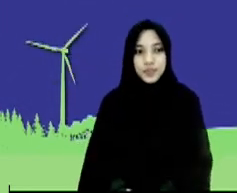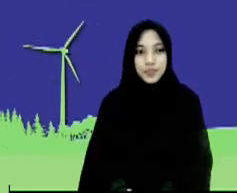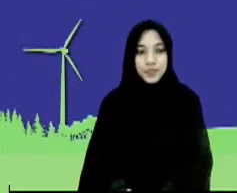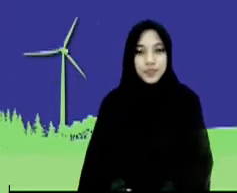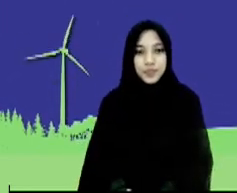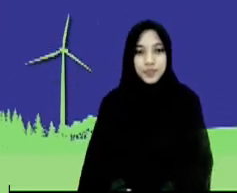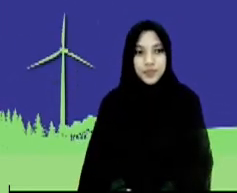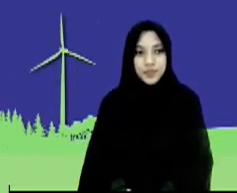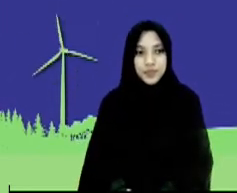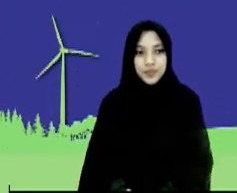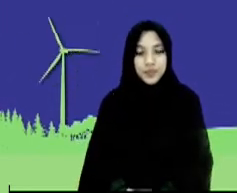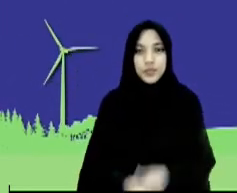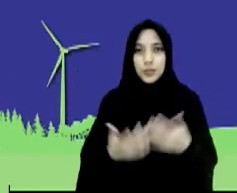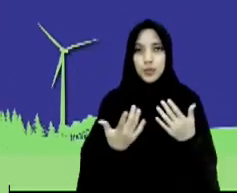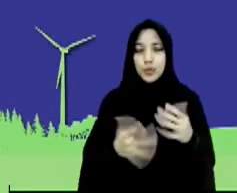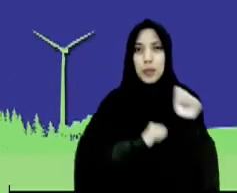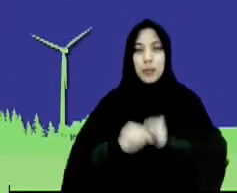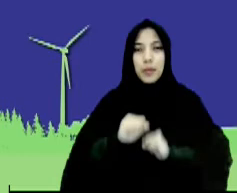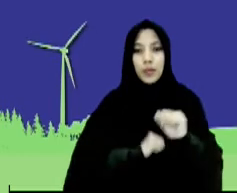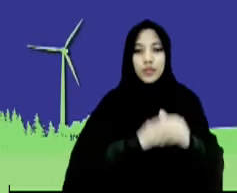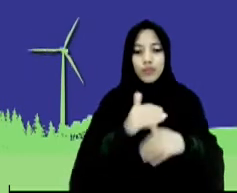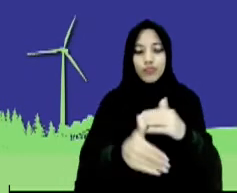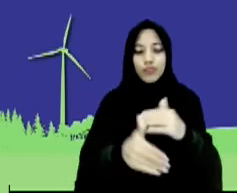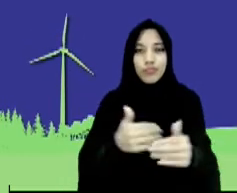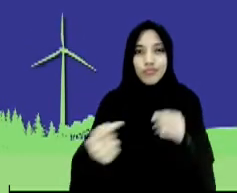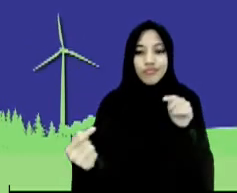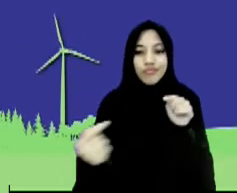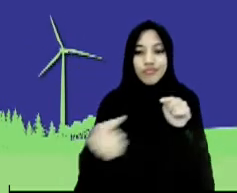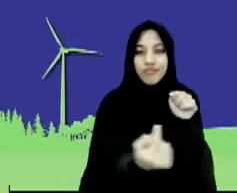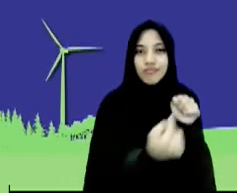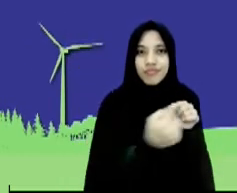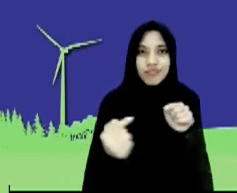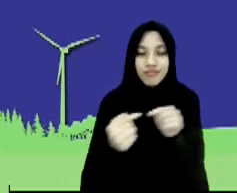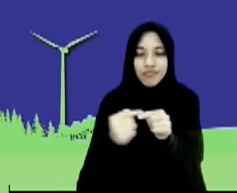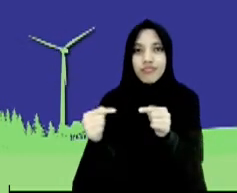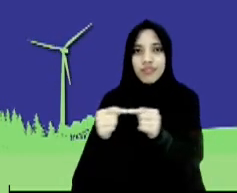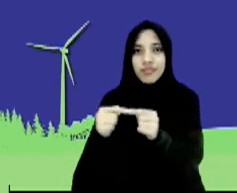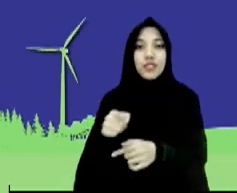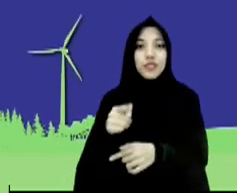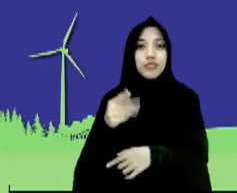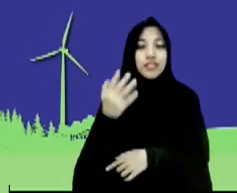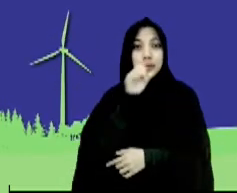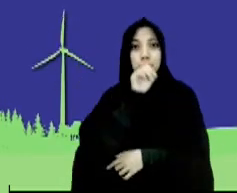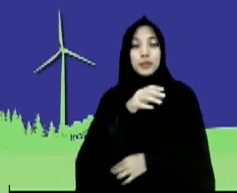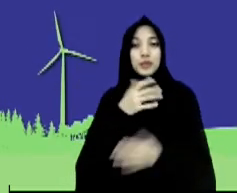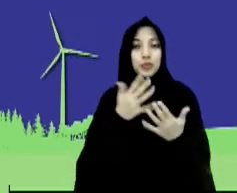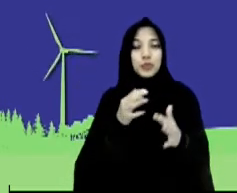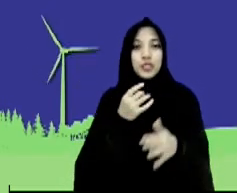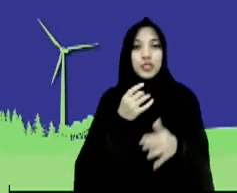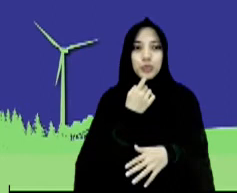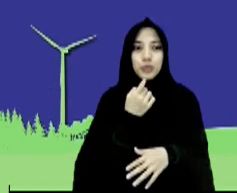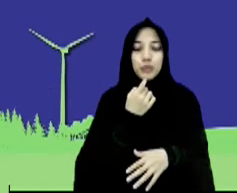E sustainable Network dan climate ya Bu ya impact ya Bu ya tadi sudah sempat disampaikan sedikit sustainable Network dan climate